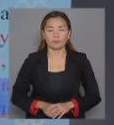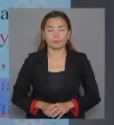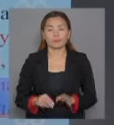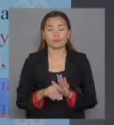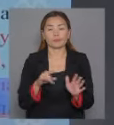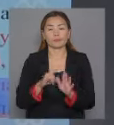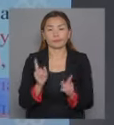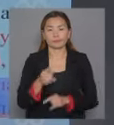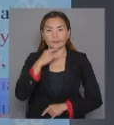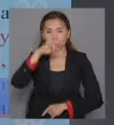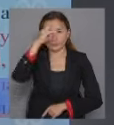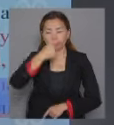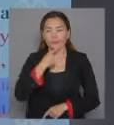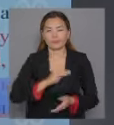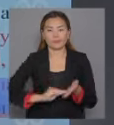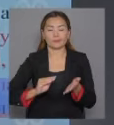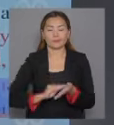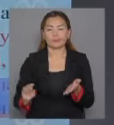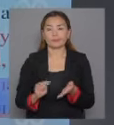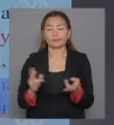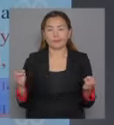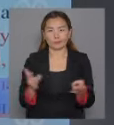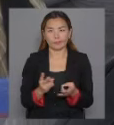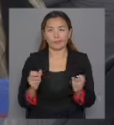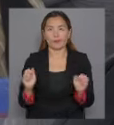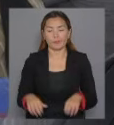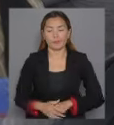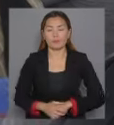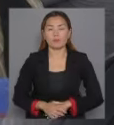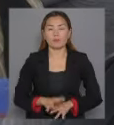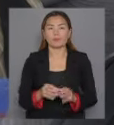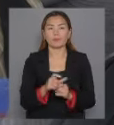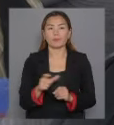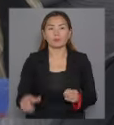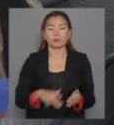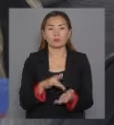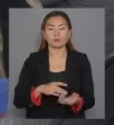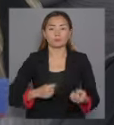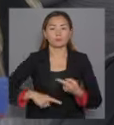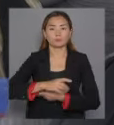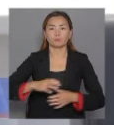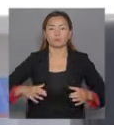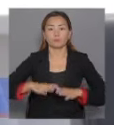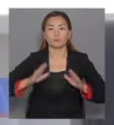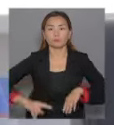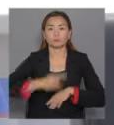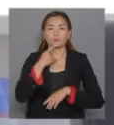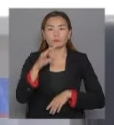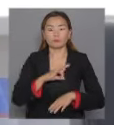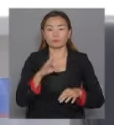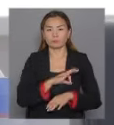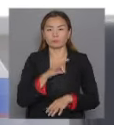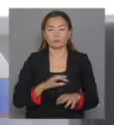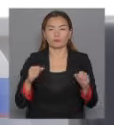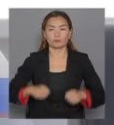Мәтіндеріңізді тек бір тілде, мемлекеттік тілде ғана жазып қоюларыңызға болады. Тіл жанашырлары қаладағы кәсіпкерлік нысандарына тіл туралы және